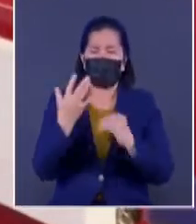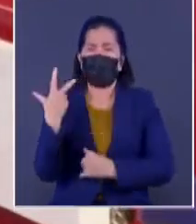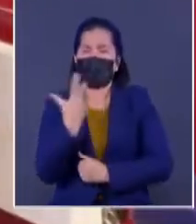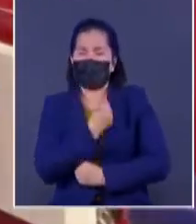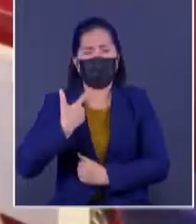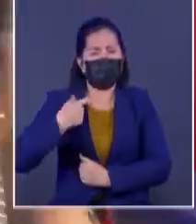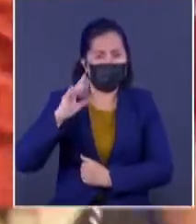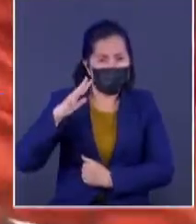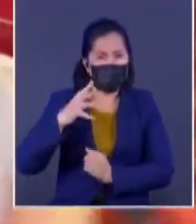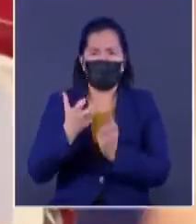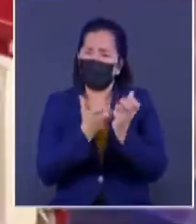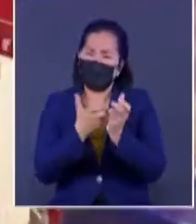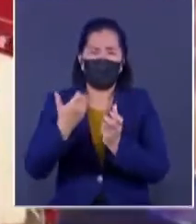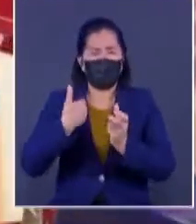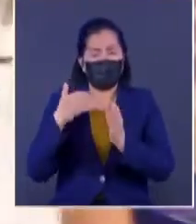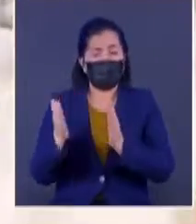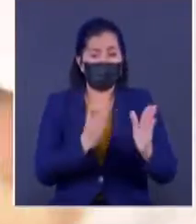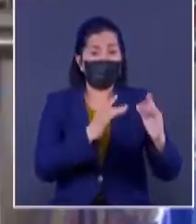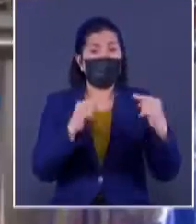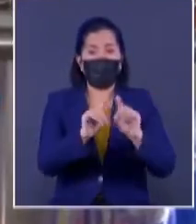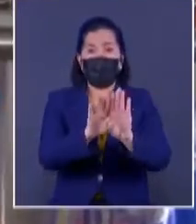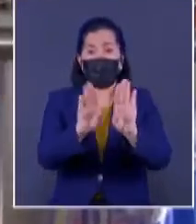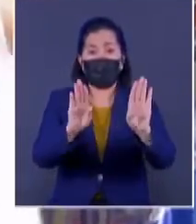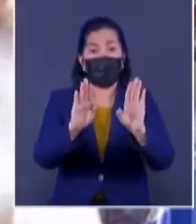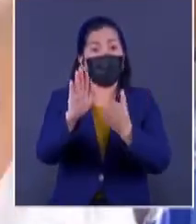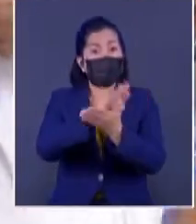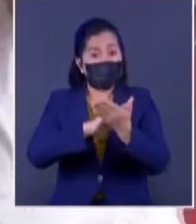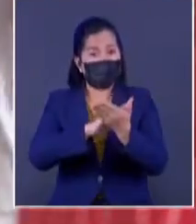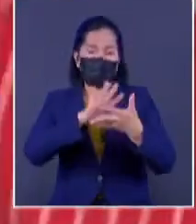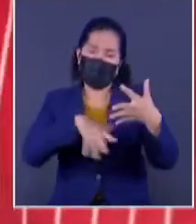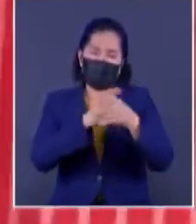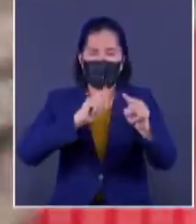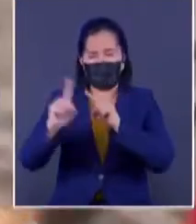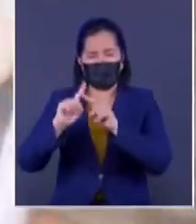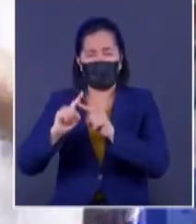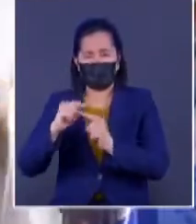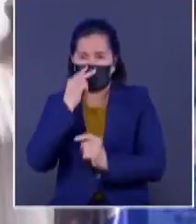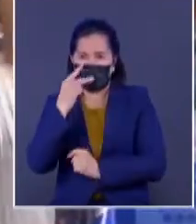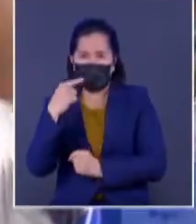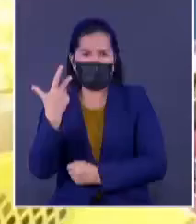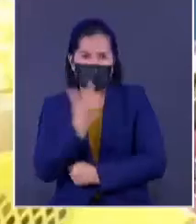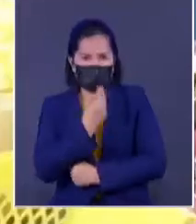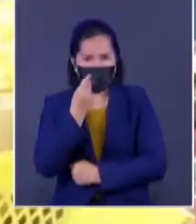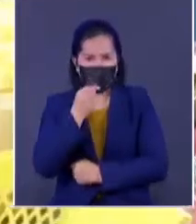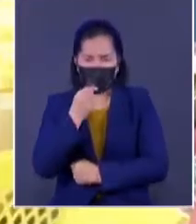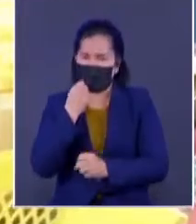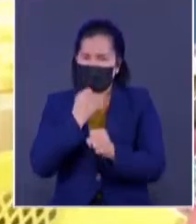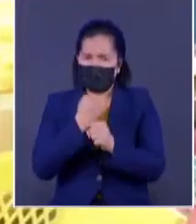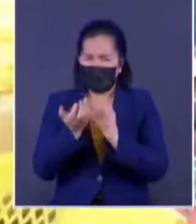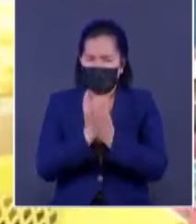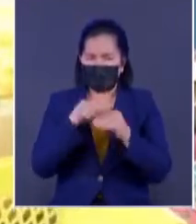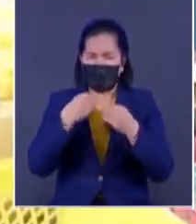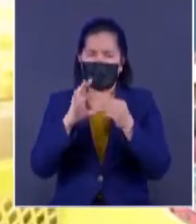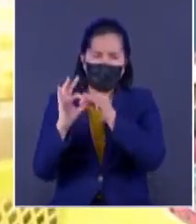ได้ส่วนการออกมาตรการคลายล็อกคุณหมอประสิทธิ์บอกด้วยนะคะว่าต้องคู่ขนานกับจำนวนวัคซีนที่ฉีดแต่พื้นที่ไหน